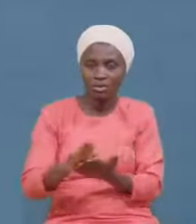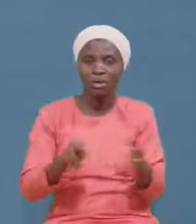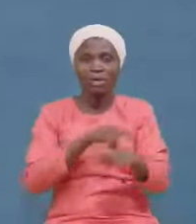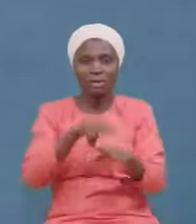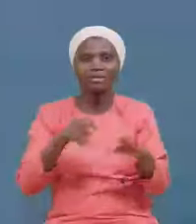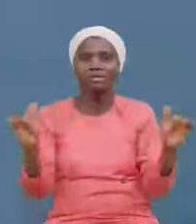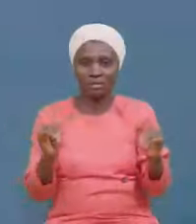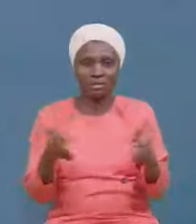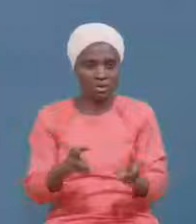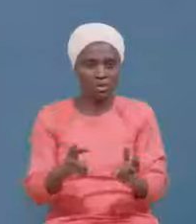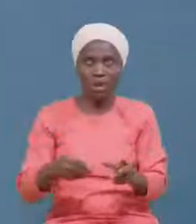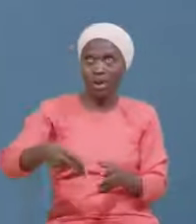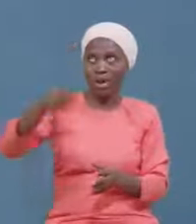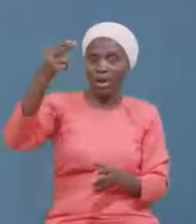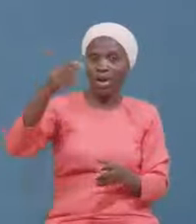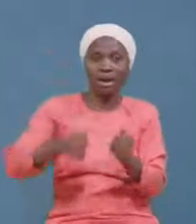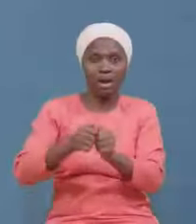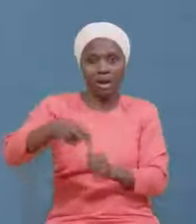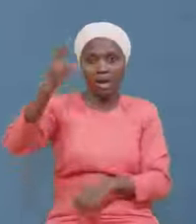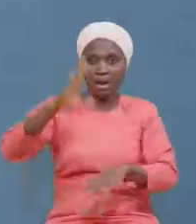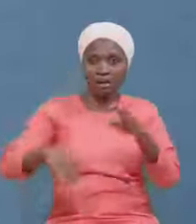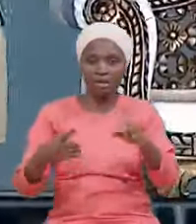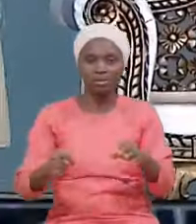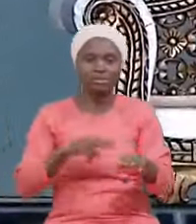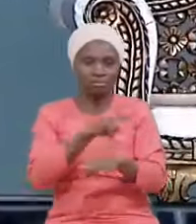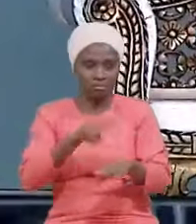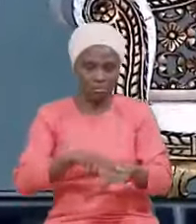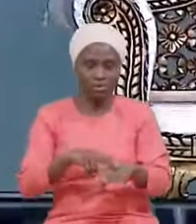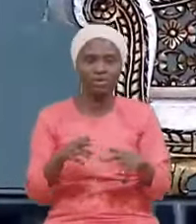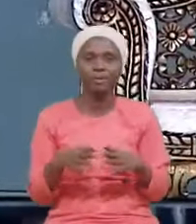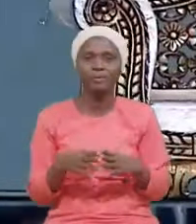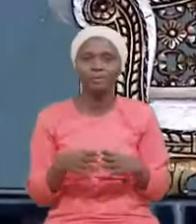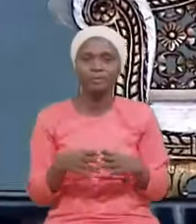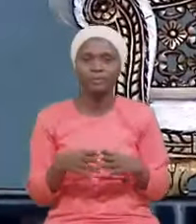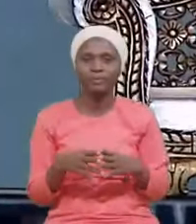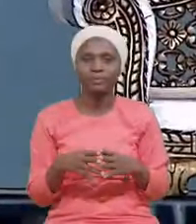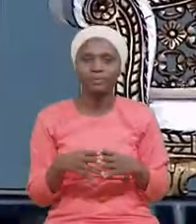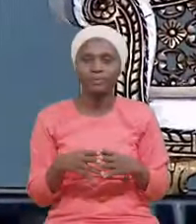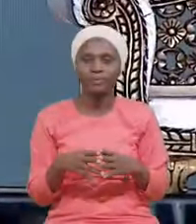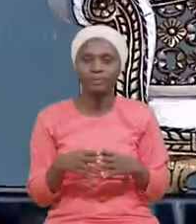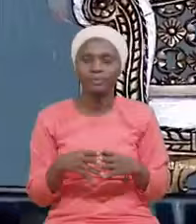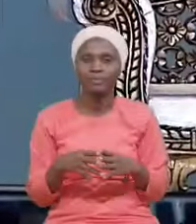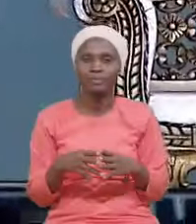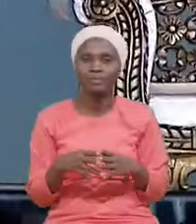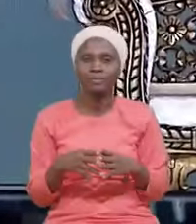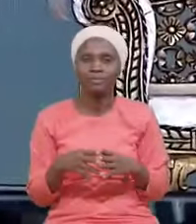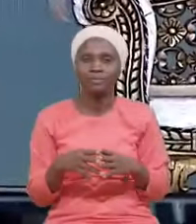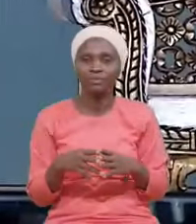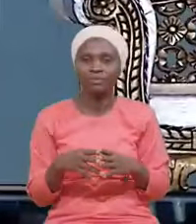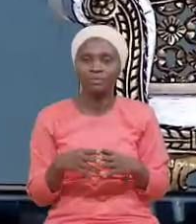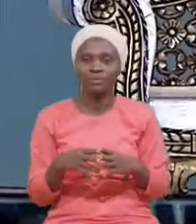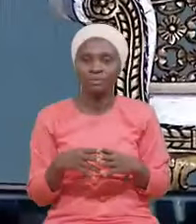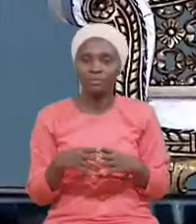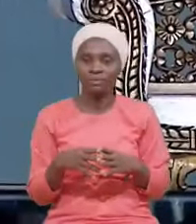way higher than the natural. అలాగే ప్రకృతికి అతీతమైనవి కూడా ప్రకృతి సంబంధమైన వాటి కంటే అధికమైనవి